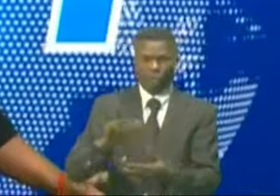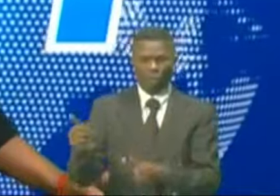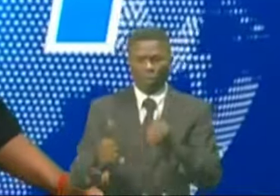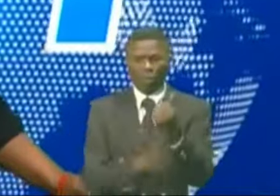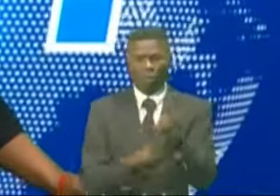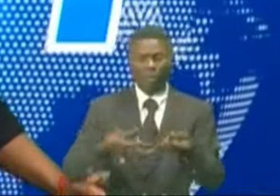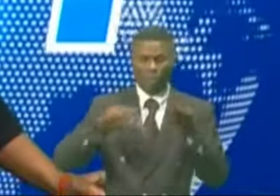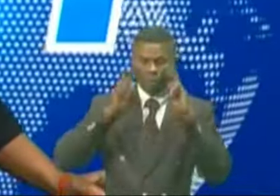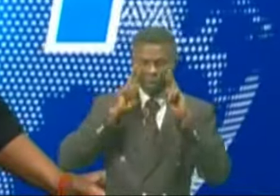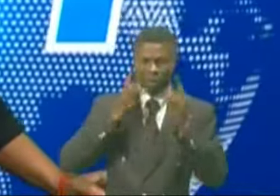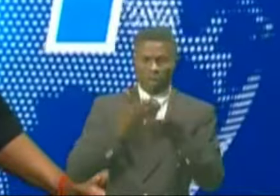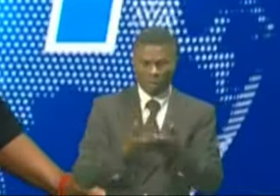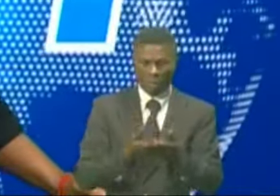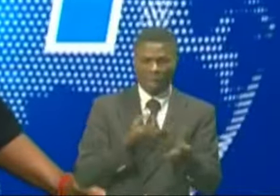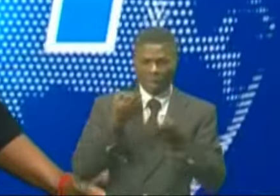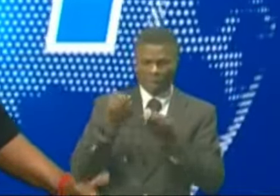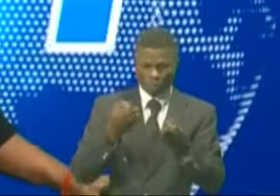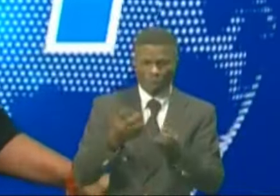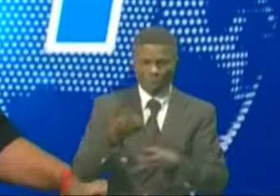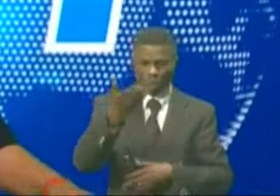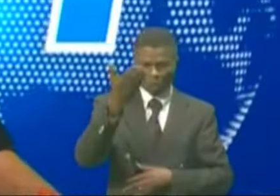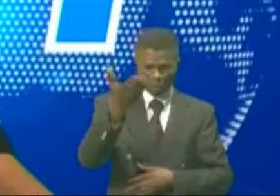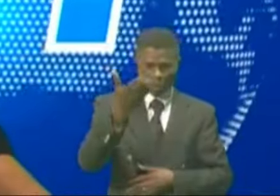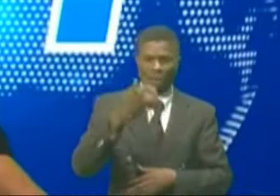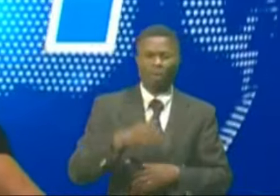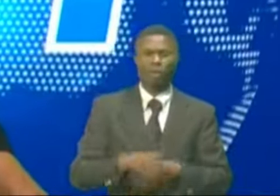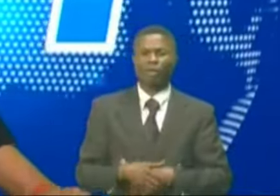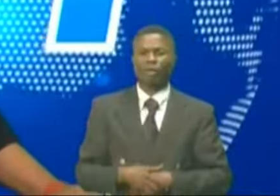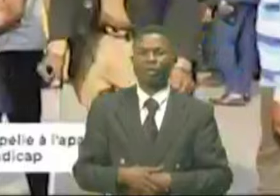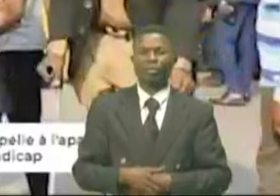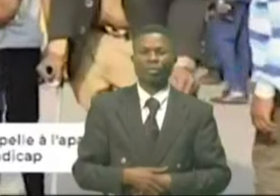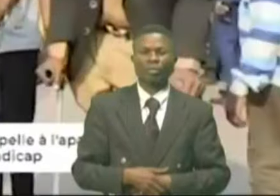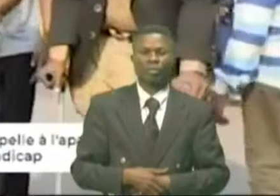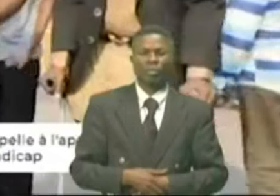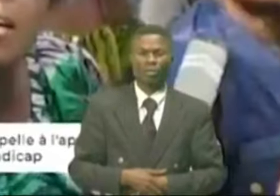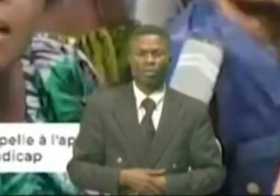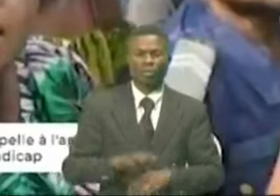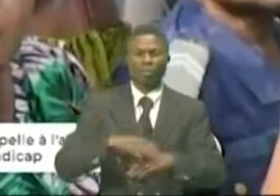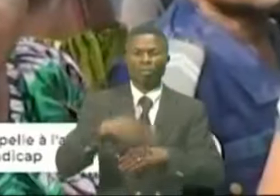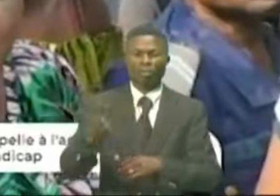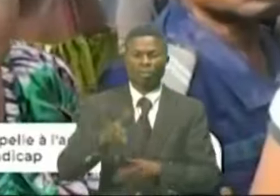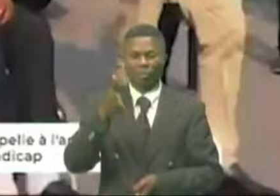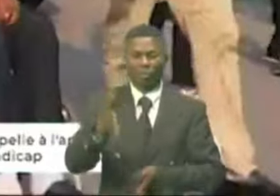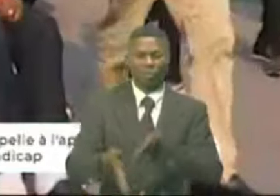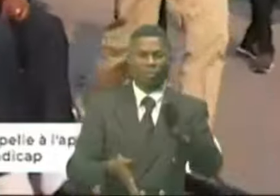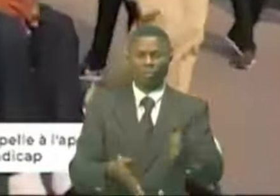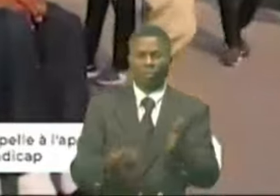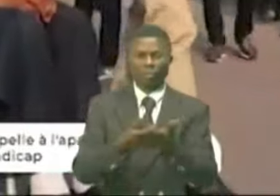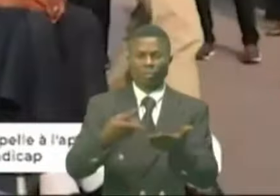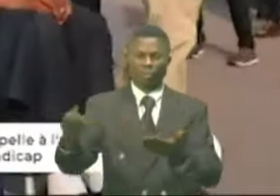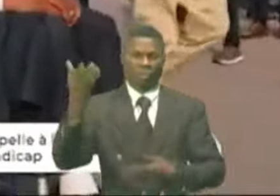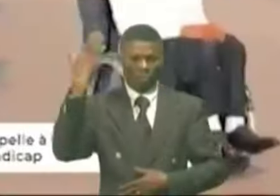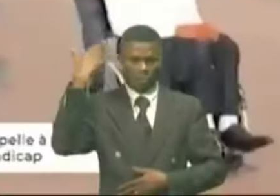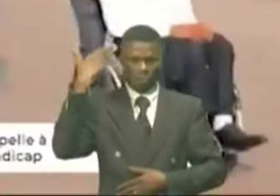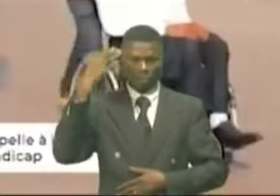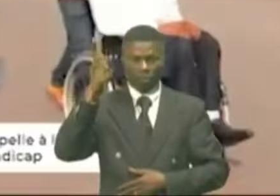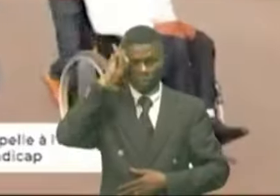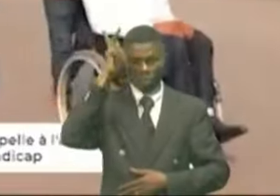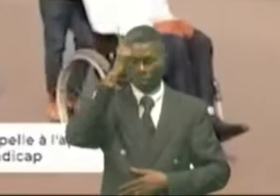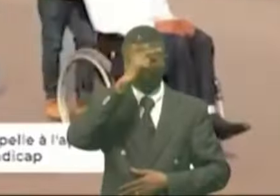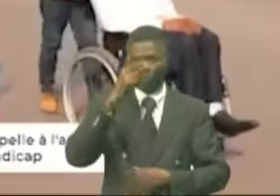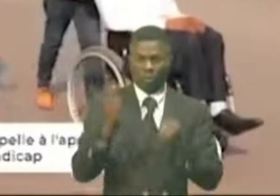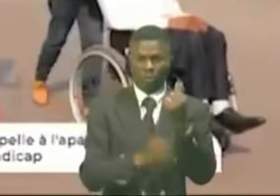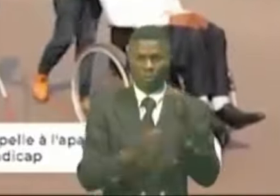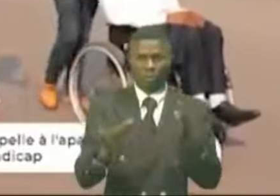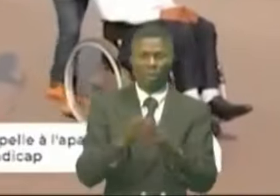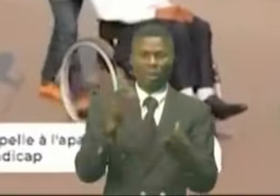personnes vulnérables. On fait le point avec Anim Balaka et Patrick Badibanga. Après leur marche tenue la semaine dernière à Tchango, les personnes